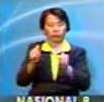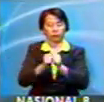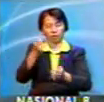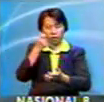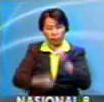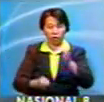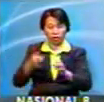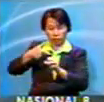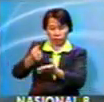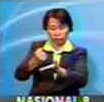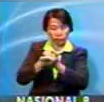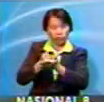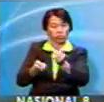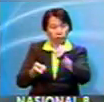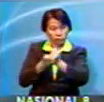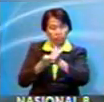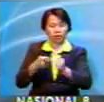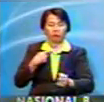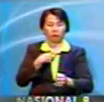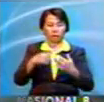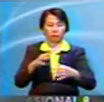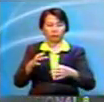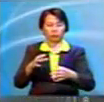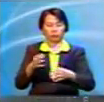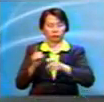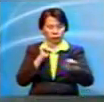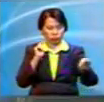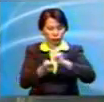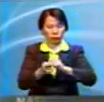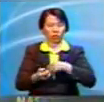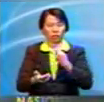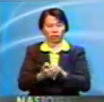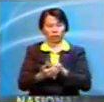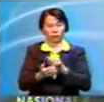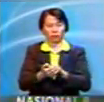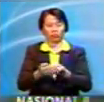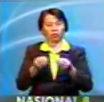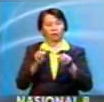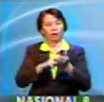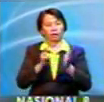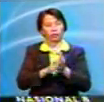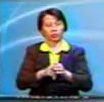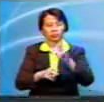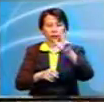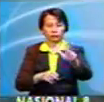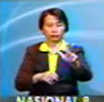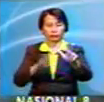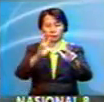nilai subsidinya kalau kita transformkan kepada duit, ia berjumlah sebanyak